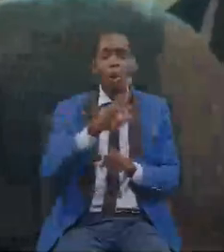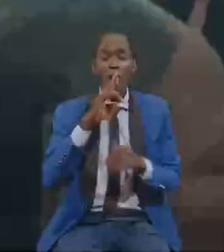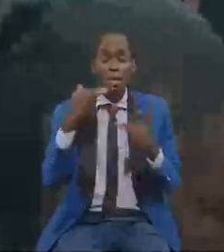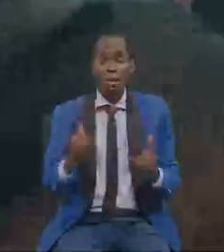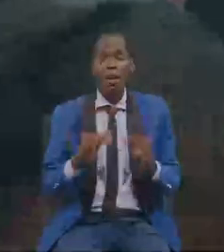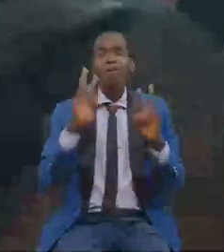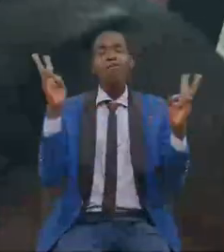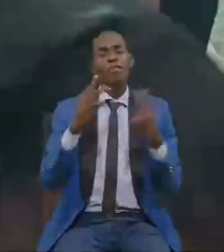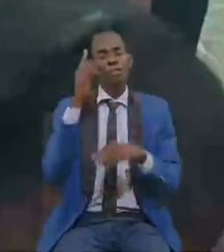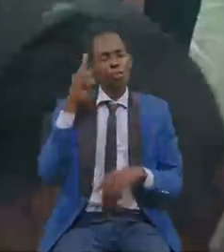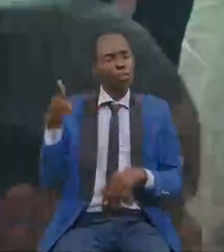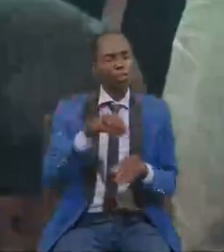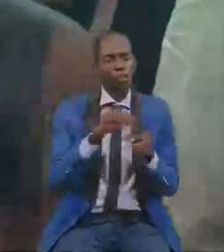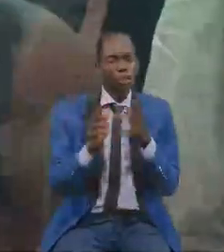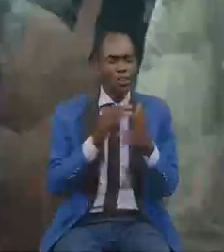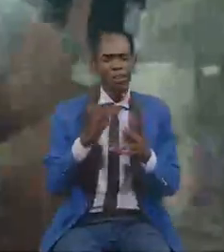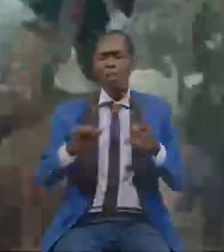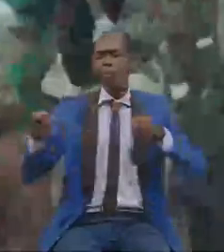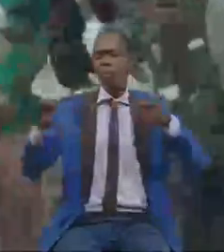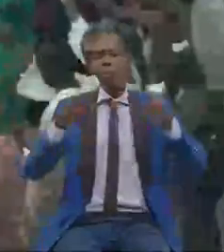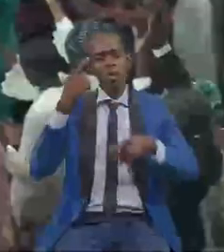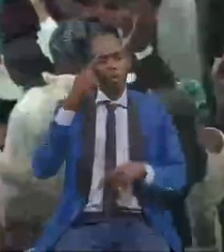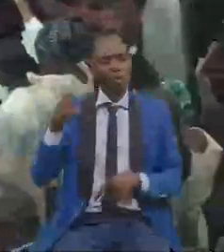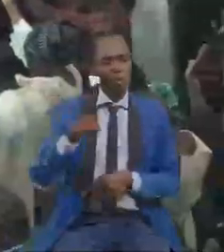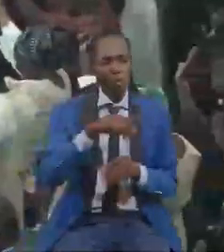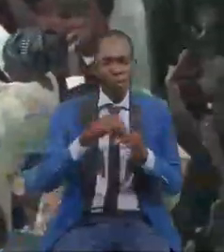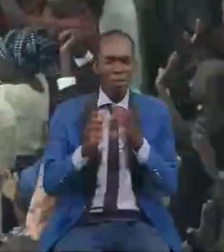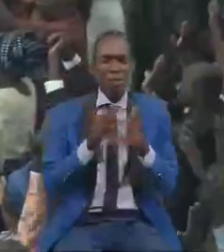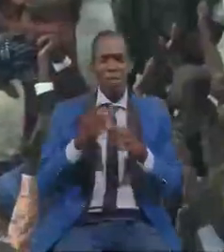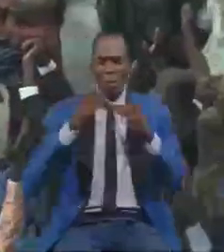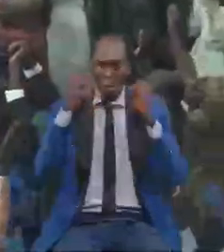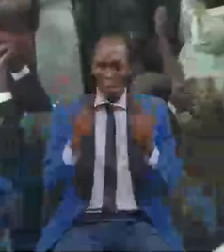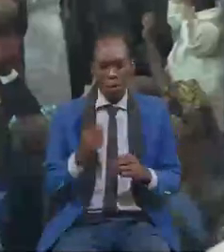vous. La domination est venue à vous. La puissance est venue à vous.